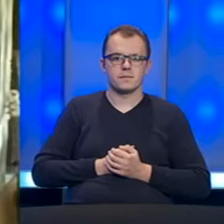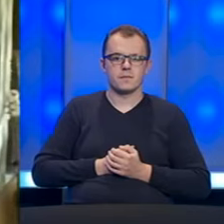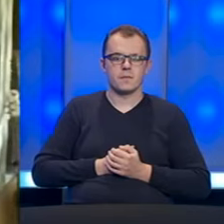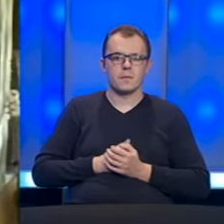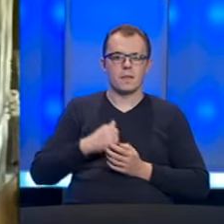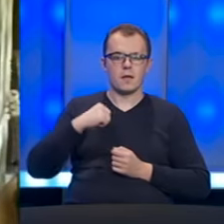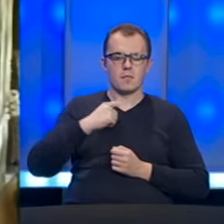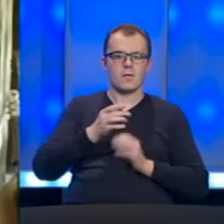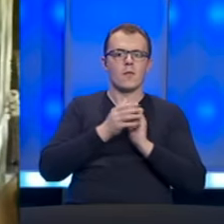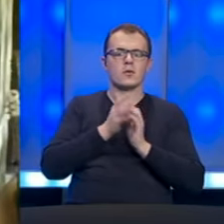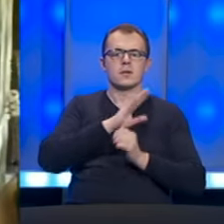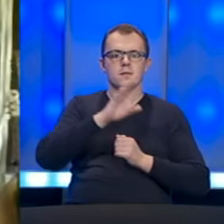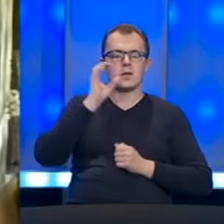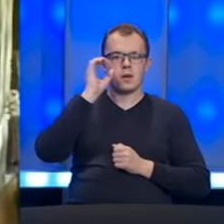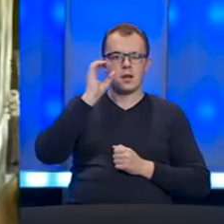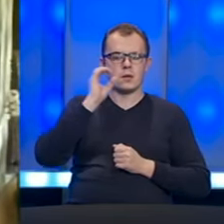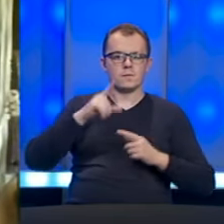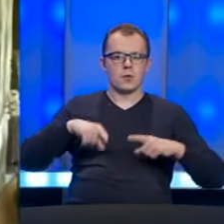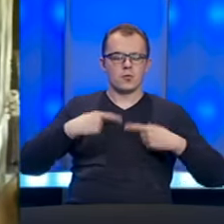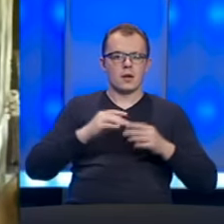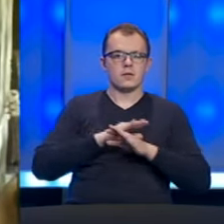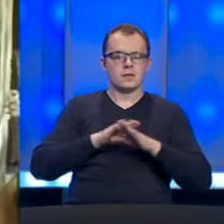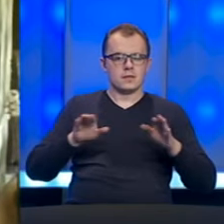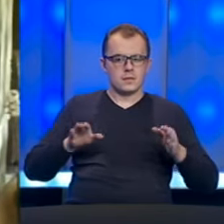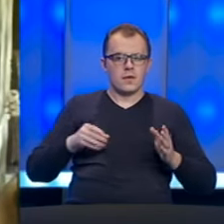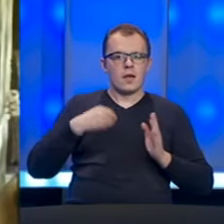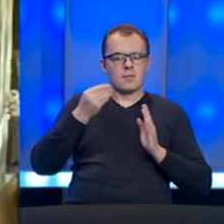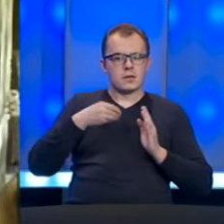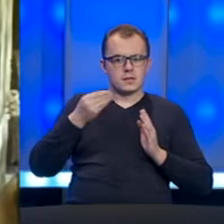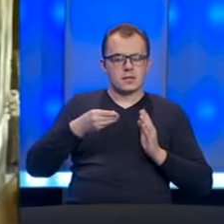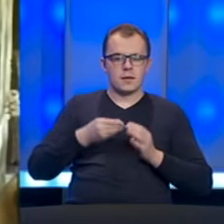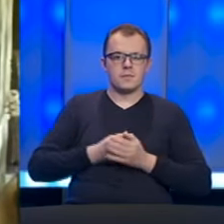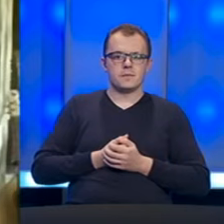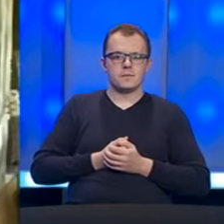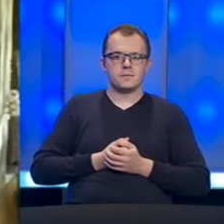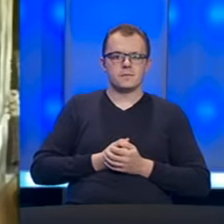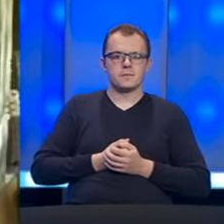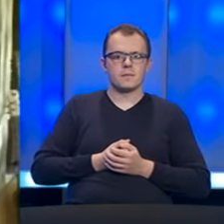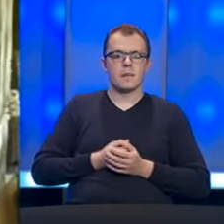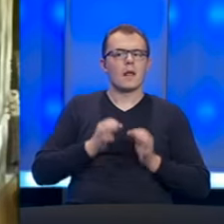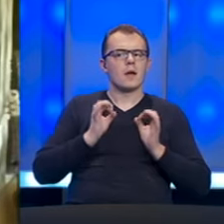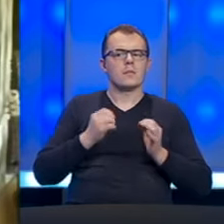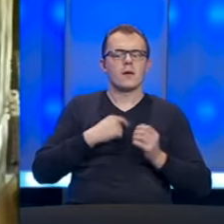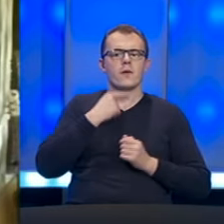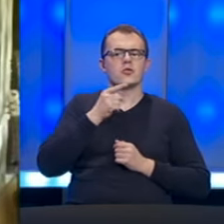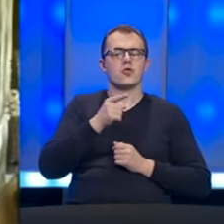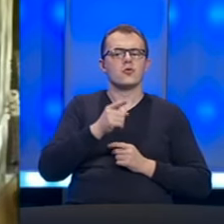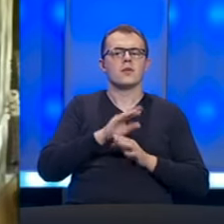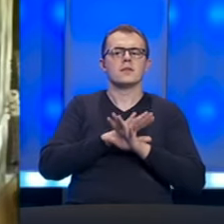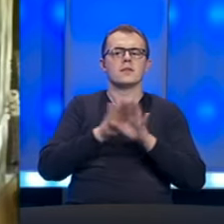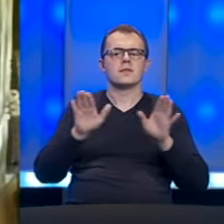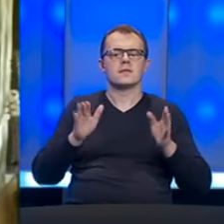Prvo, pozdrav svim gledaocima jutro za sve emisije. Da vam pravo kažem, to je sve